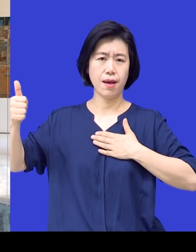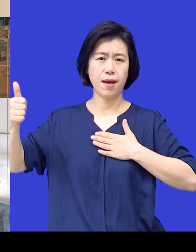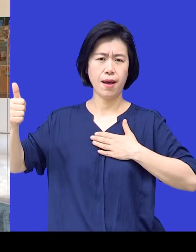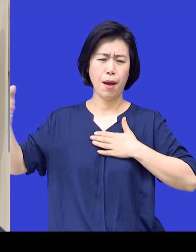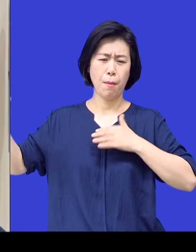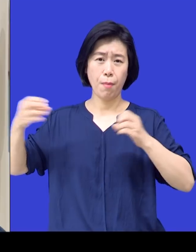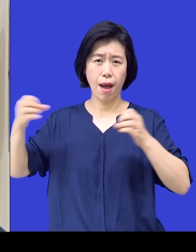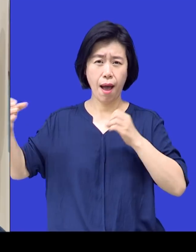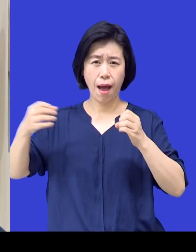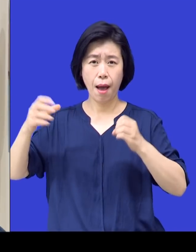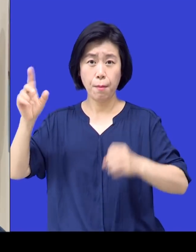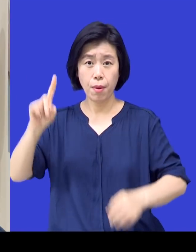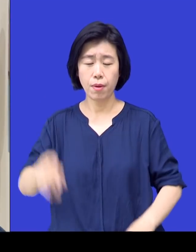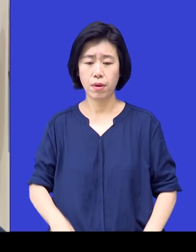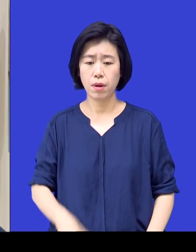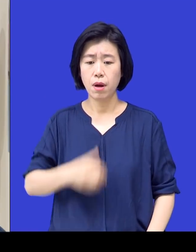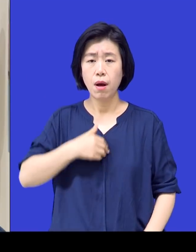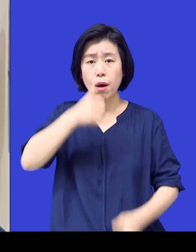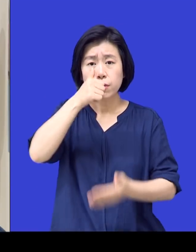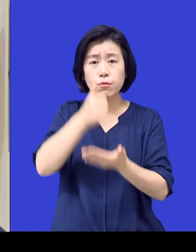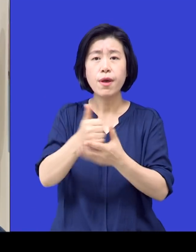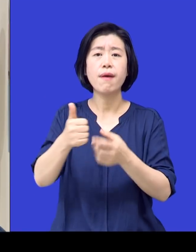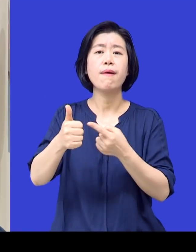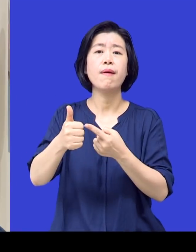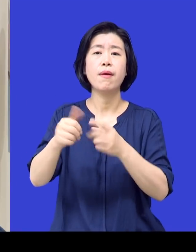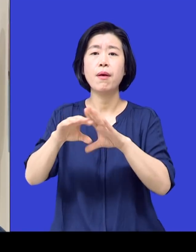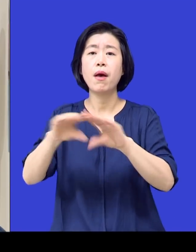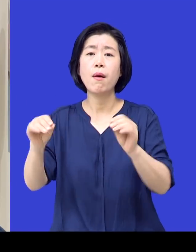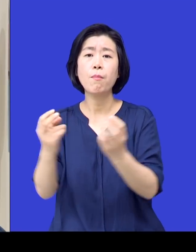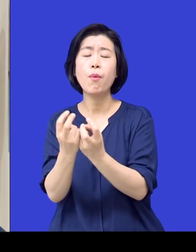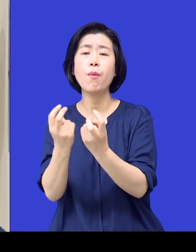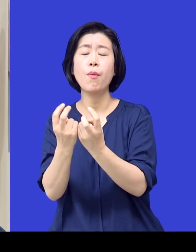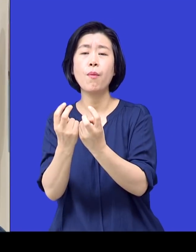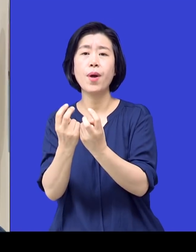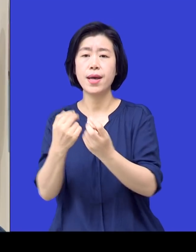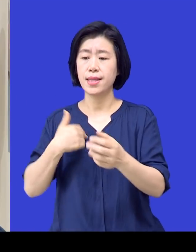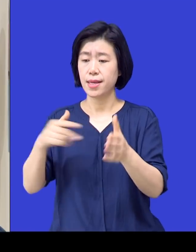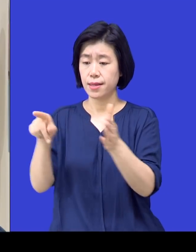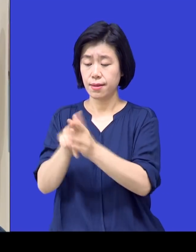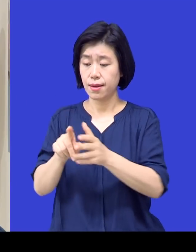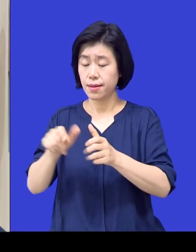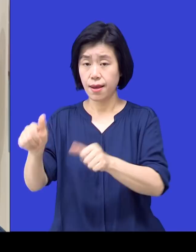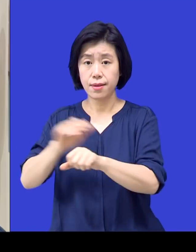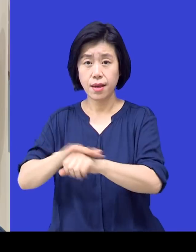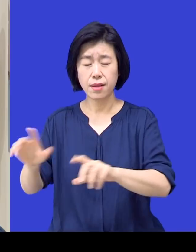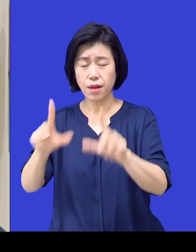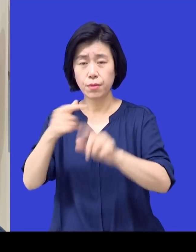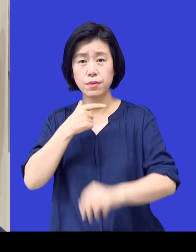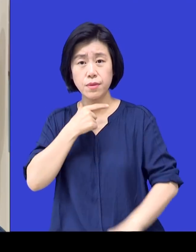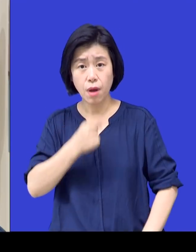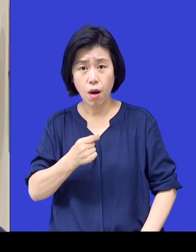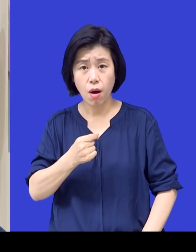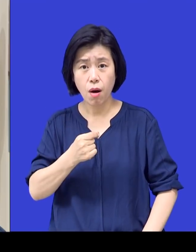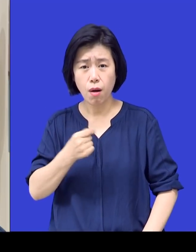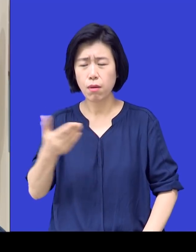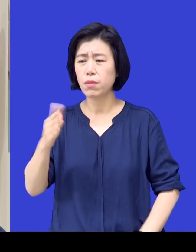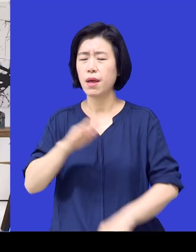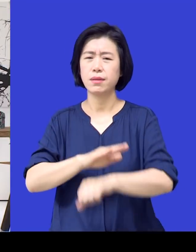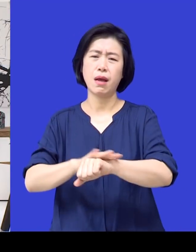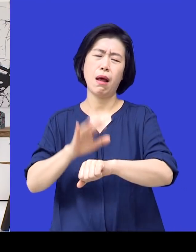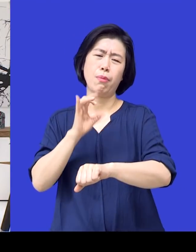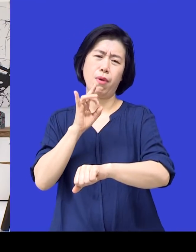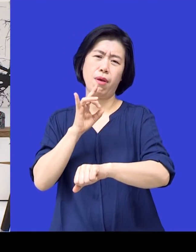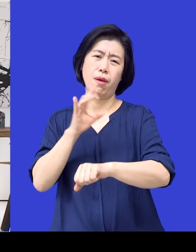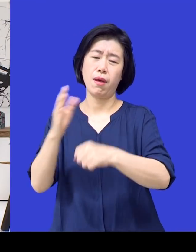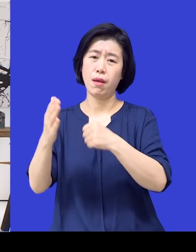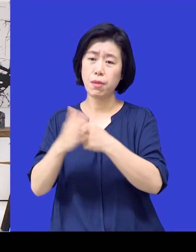확실하게 내가 진짜 그 신앙적인 삶을 분명하게 살고 싶은데 안 되기 때문에 네. 해결하고 싶다는 이게